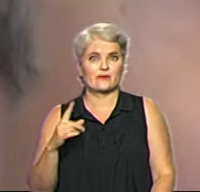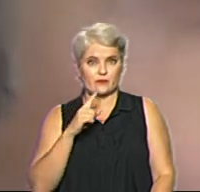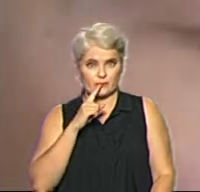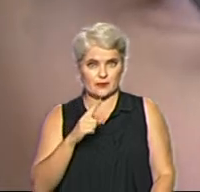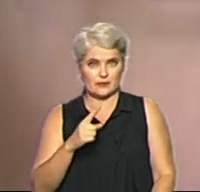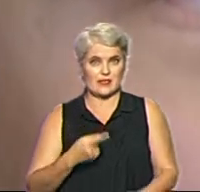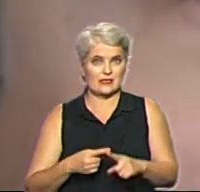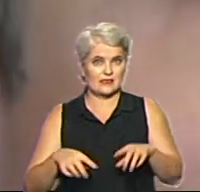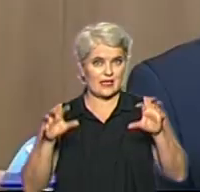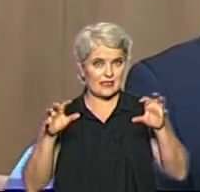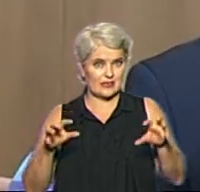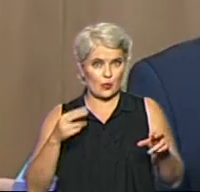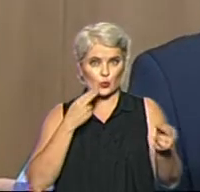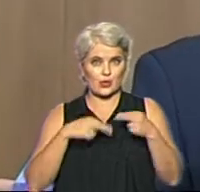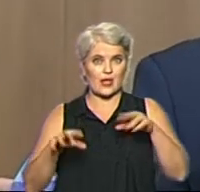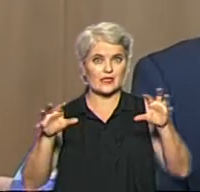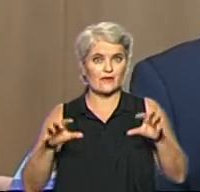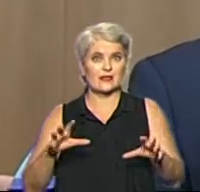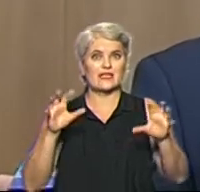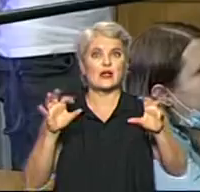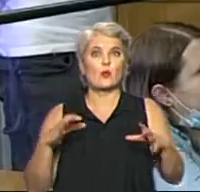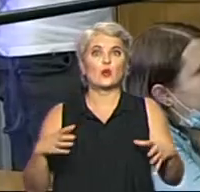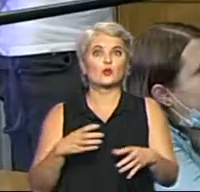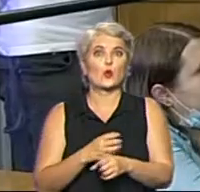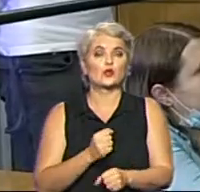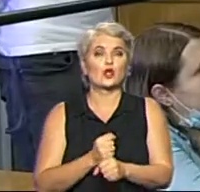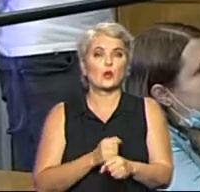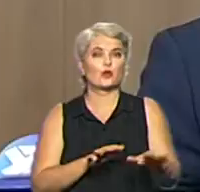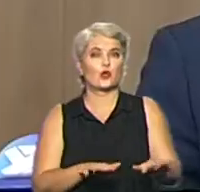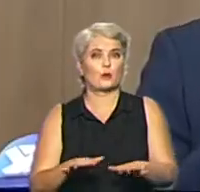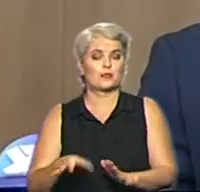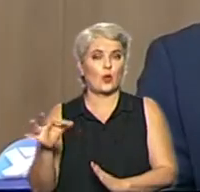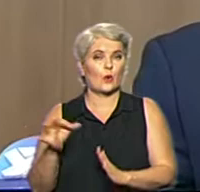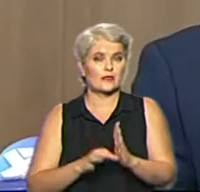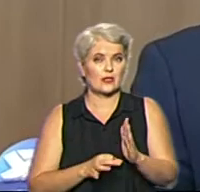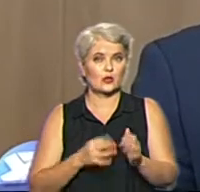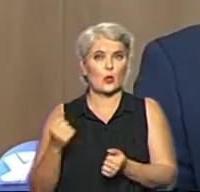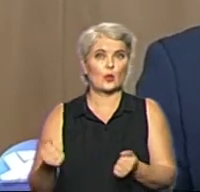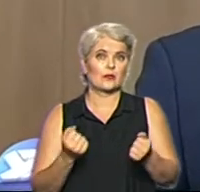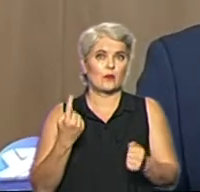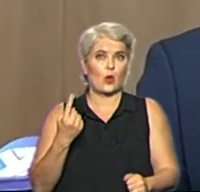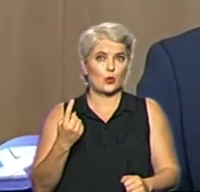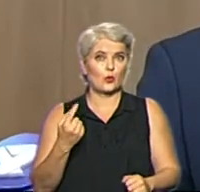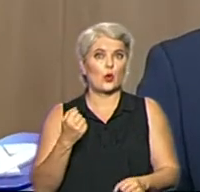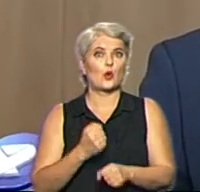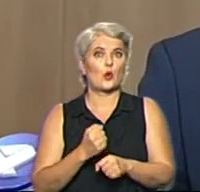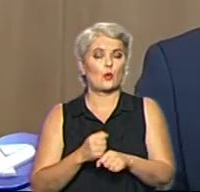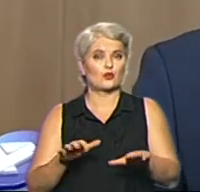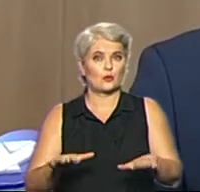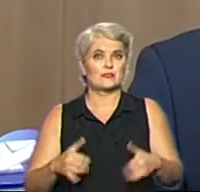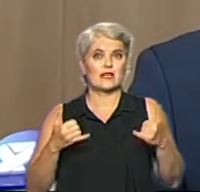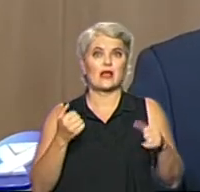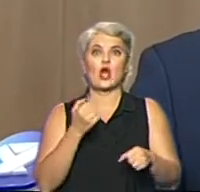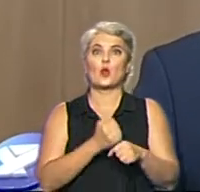закон краще назвати закон про скорочення робочих місць. Одразу утримання одного робочого місця для